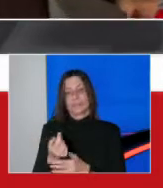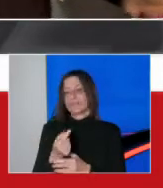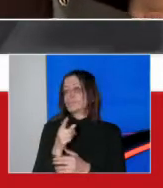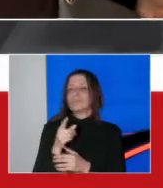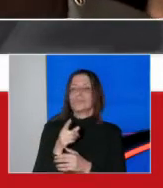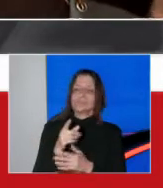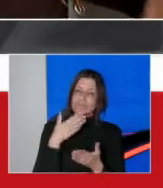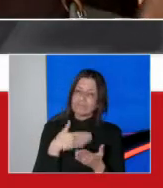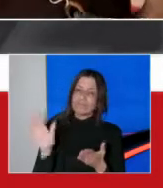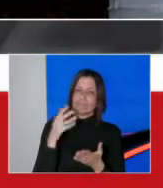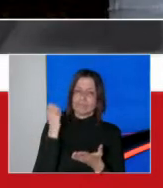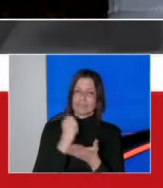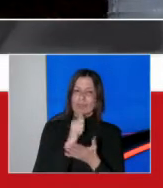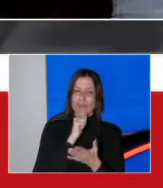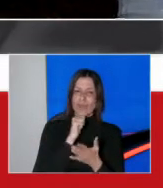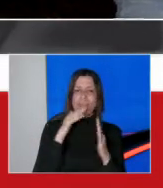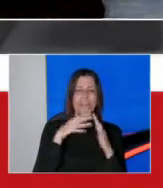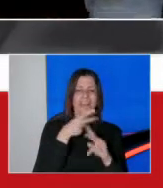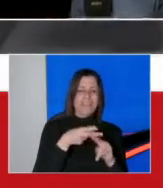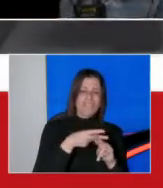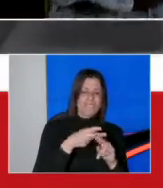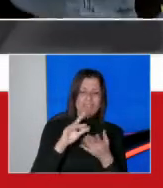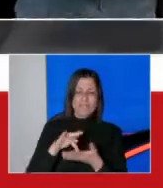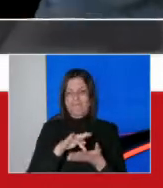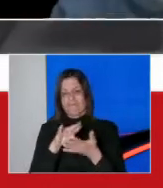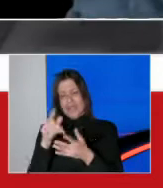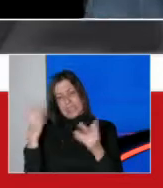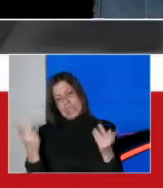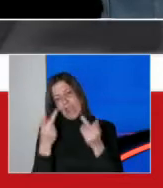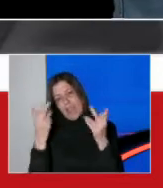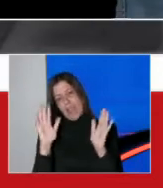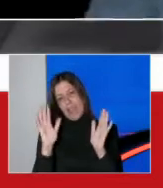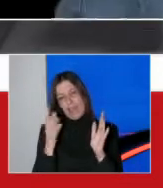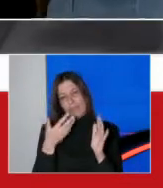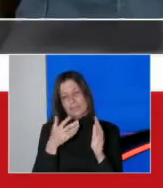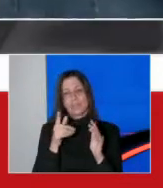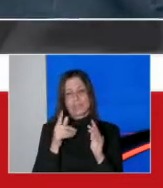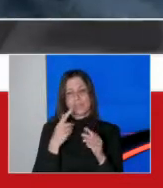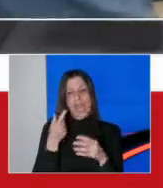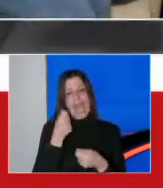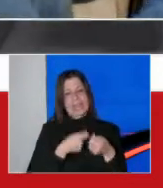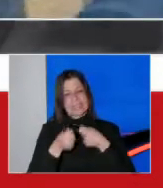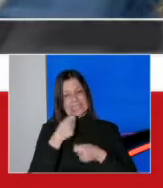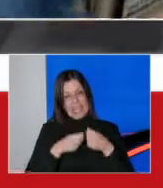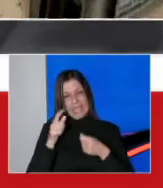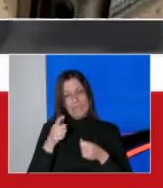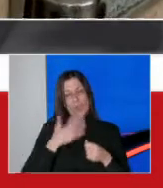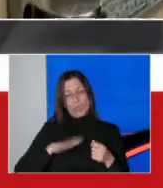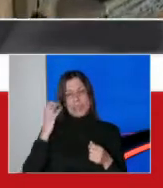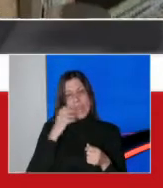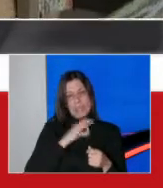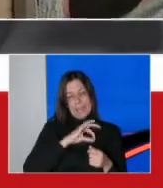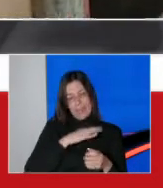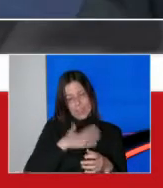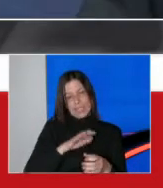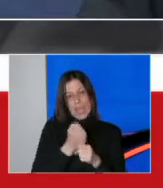שהסרה של התו הירוק מבתי קפה, במקומות כאלה ואחרים, יקל מאוד על העסקים, וזה מה שליברמן רוצה לעשות בסופו של דבר.